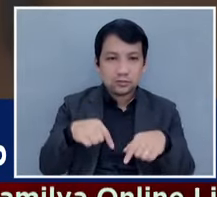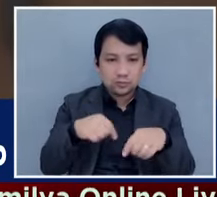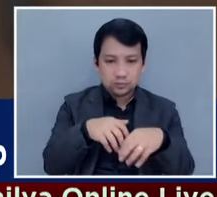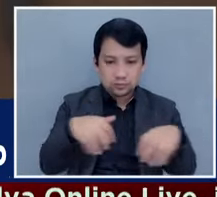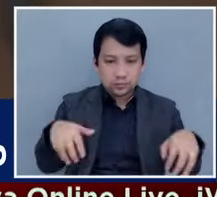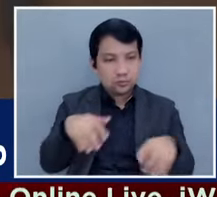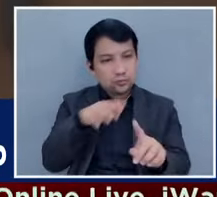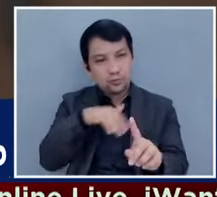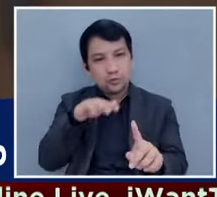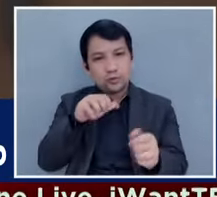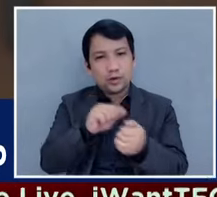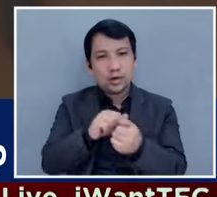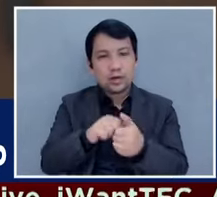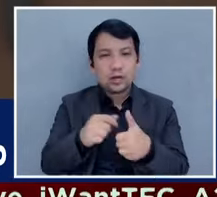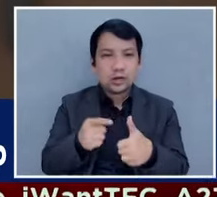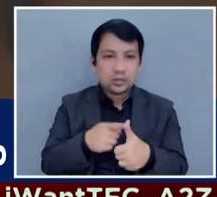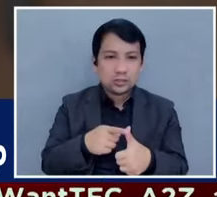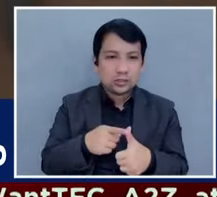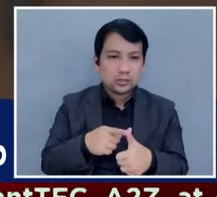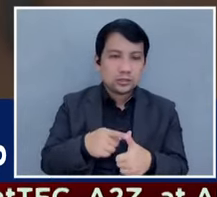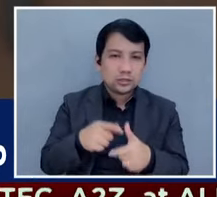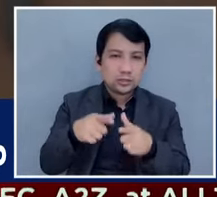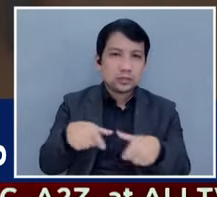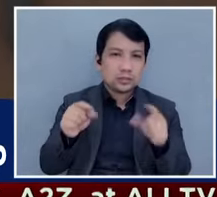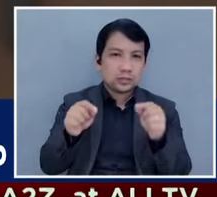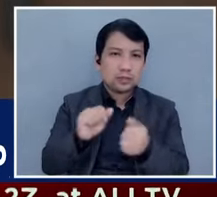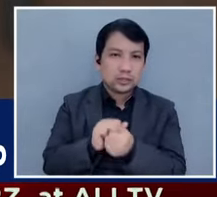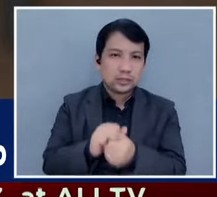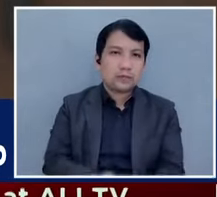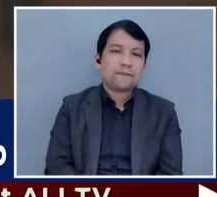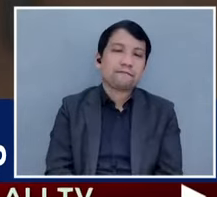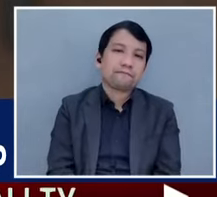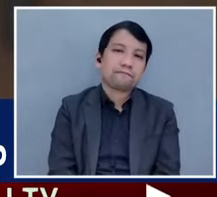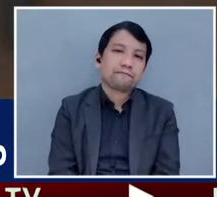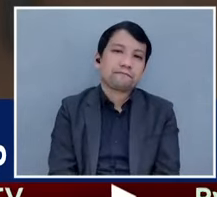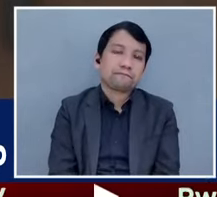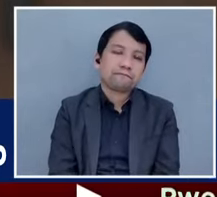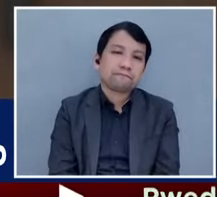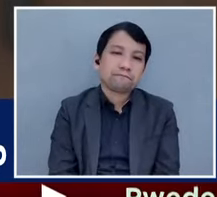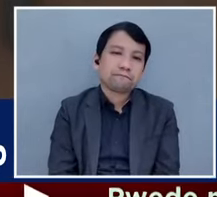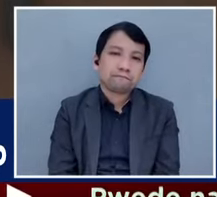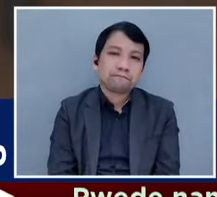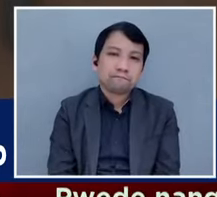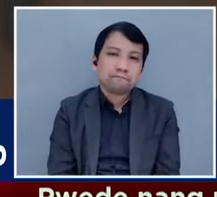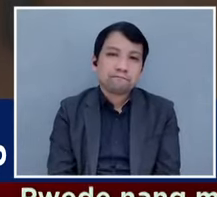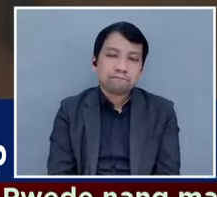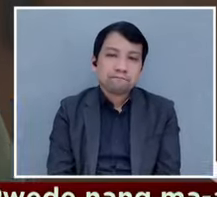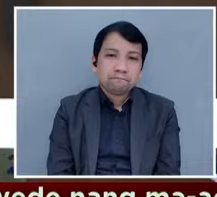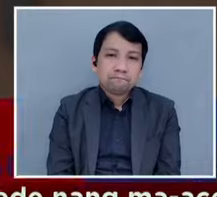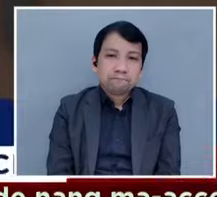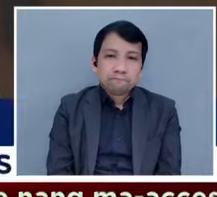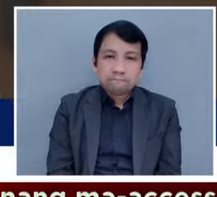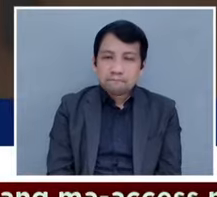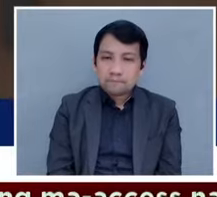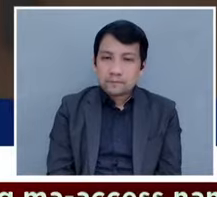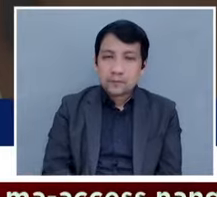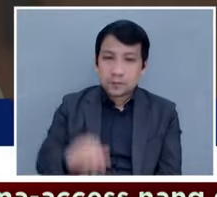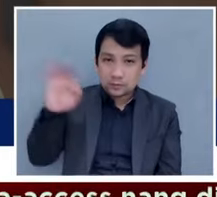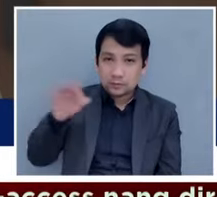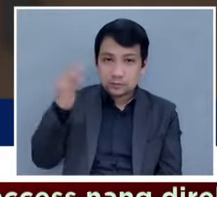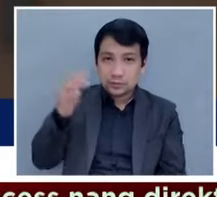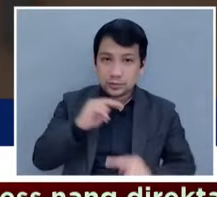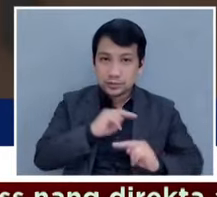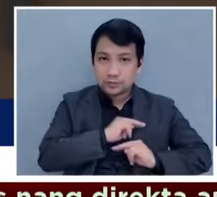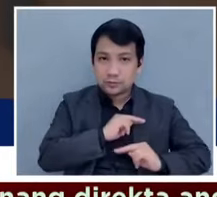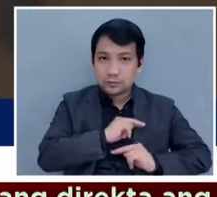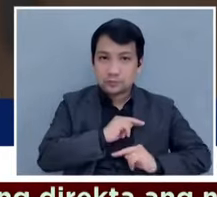kabilang na po dito ang Japan. For the French Navy, they will be bringing in the frigate.